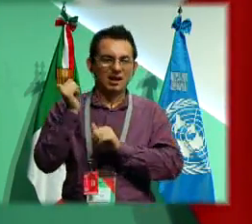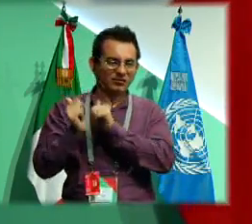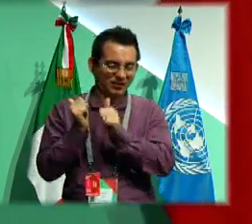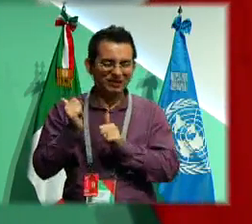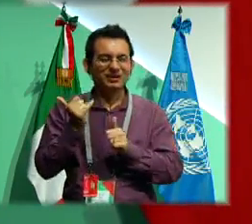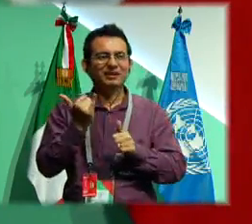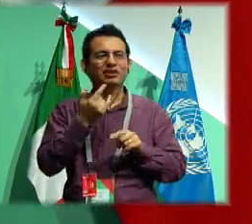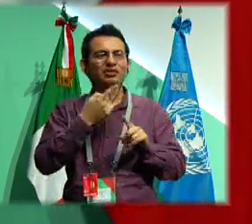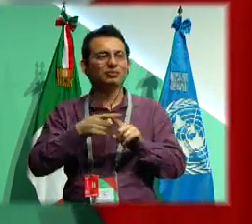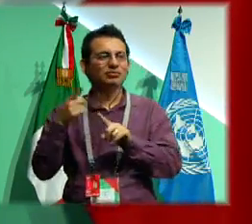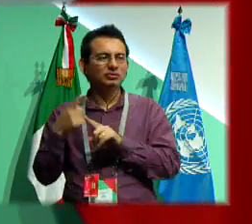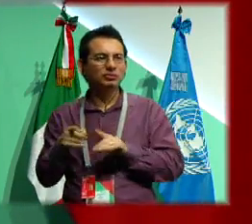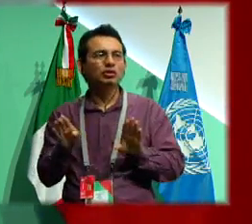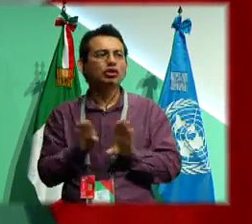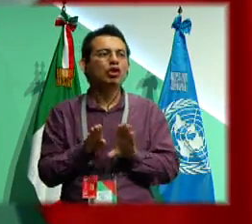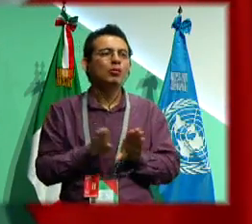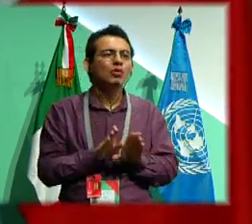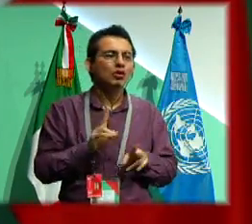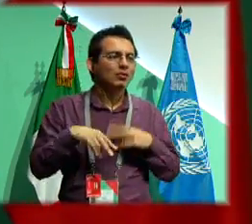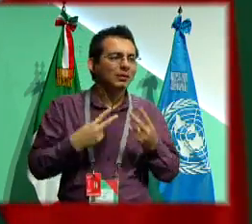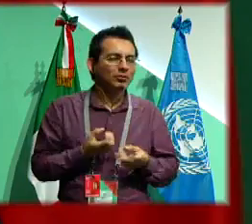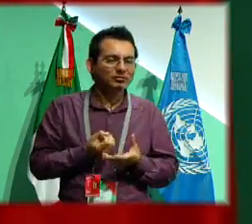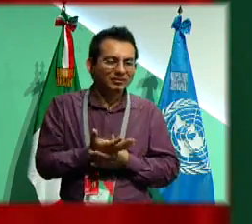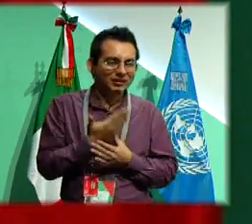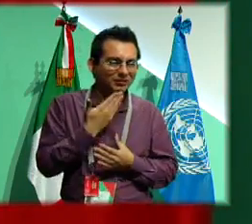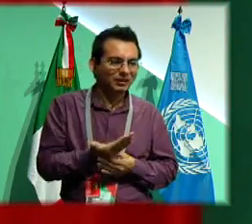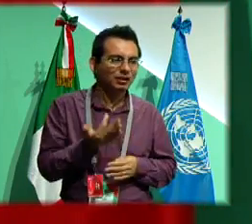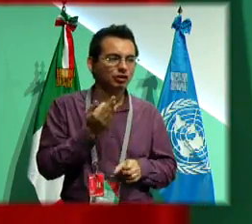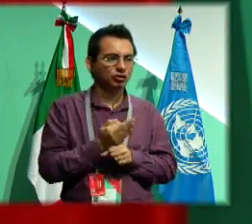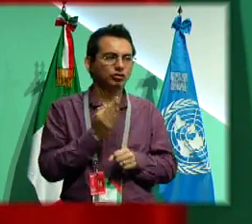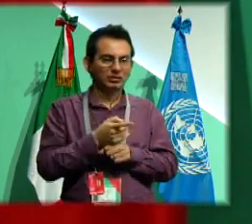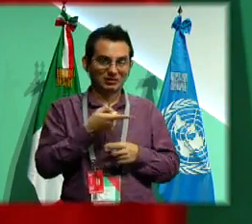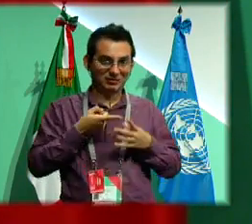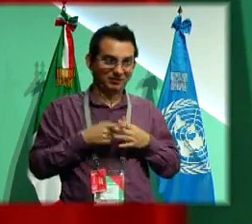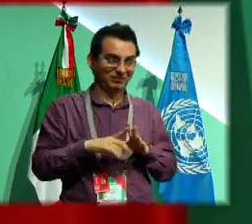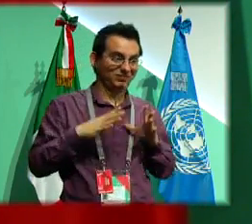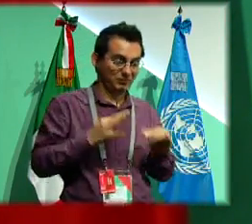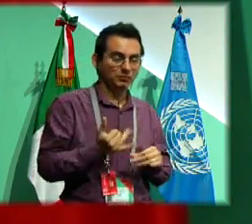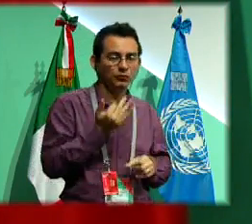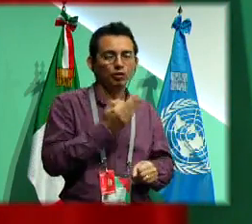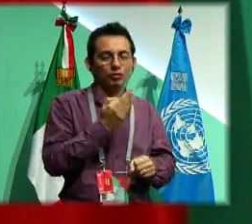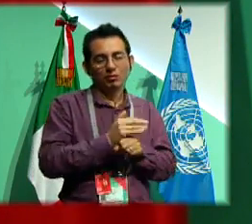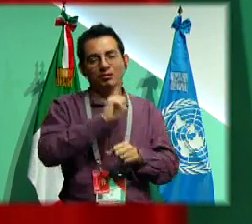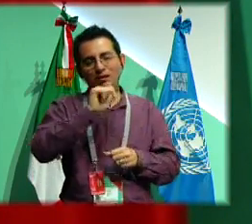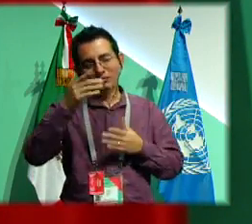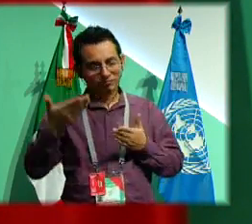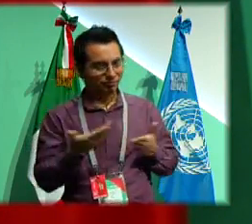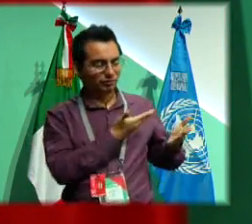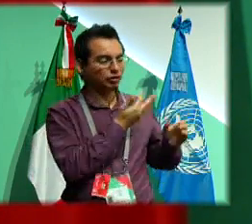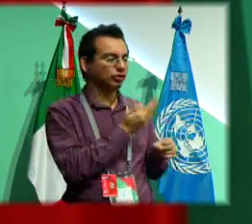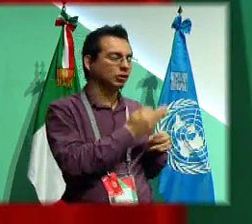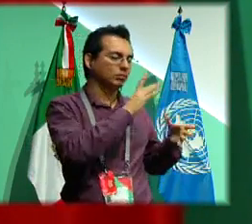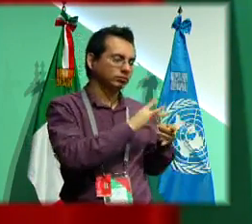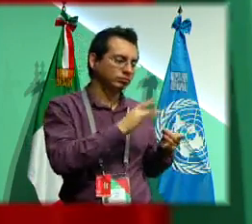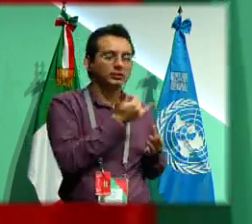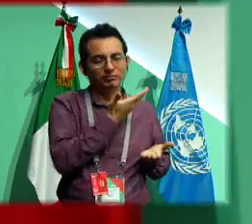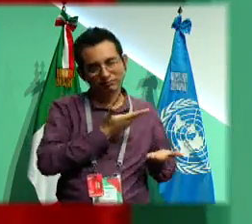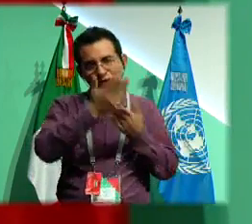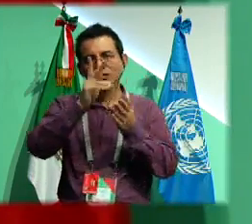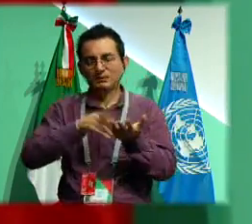Donc, je vais redonner le micro aux membres du panel. Juan Antonio, ça fait longtemps que vous